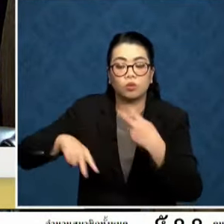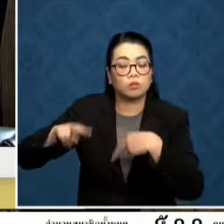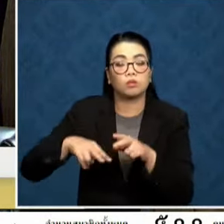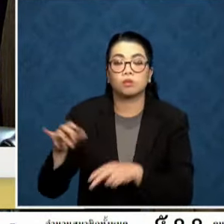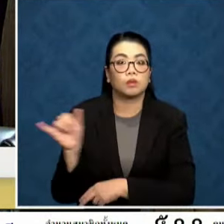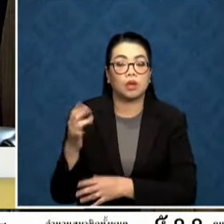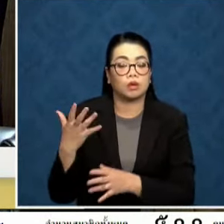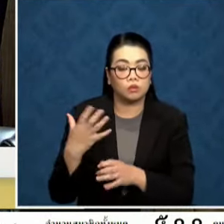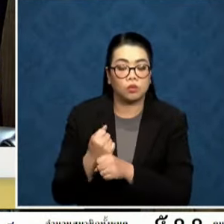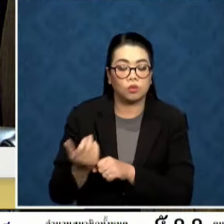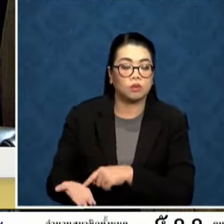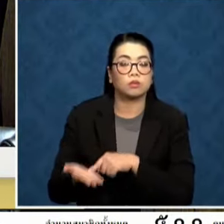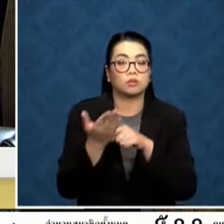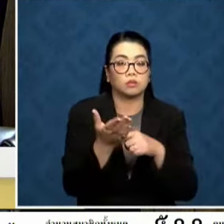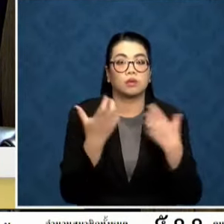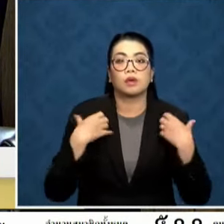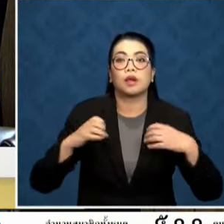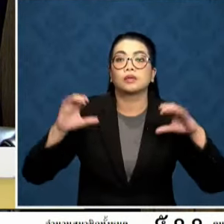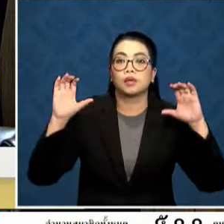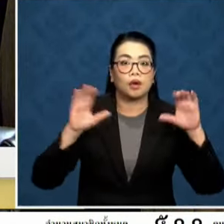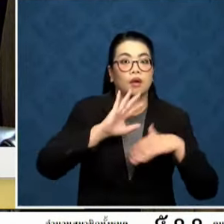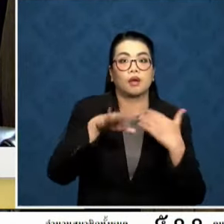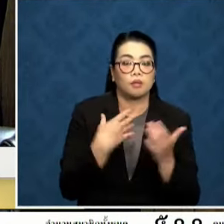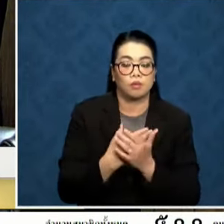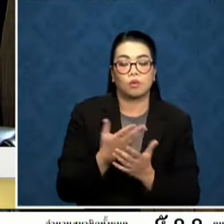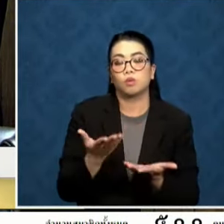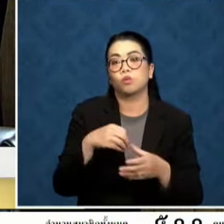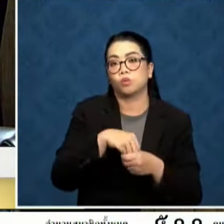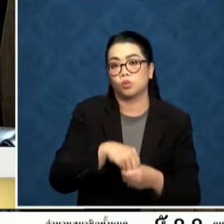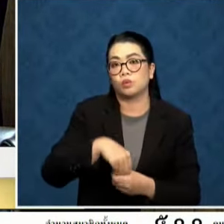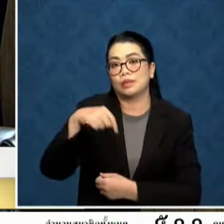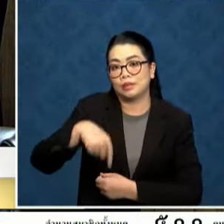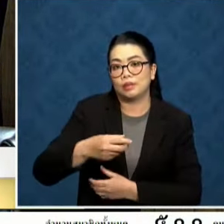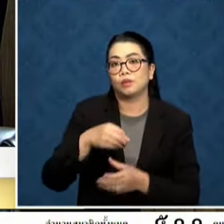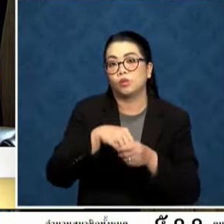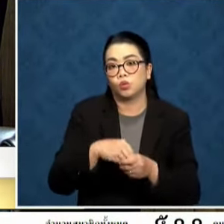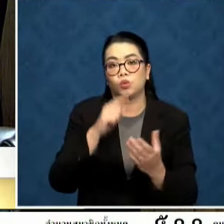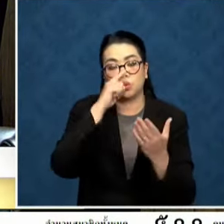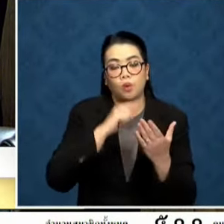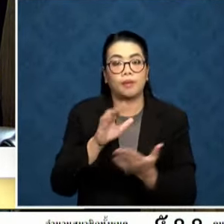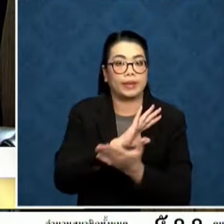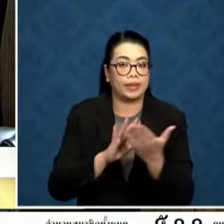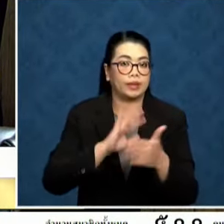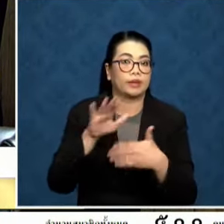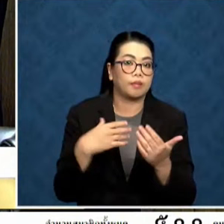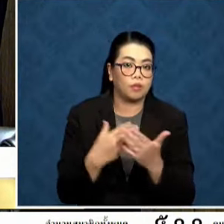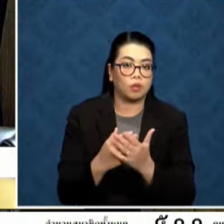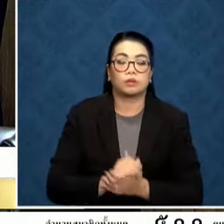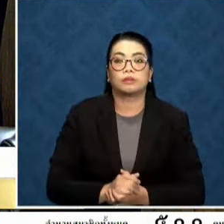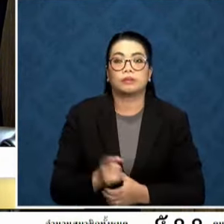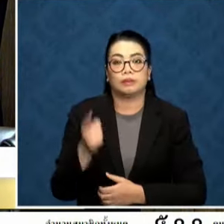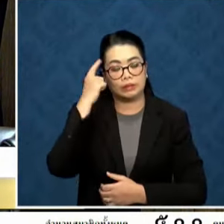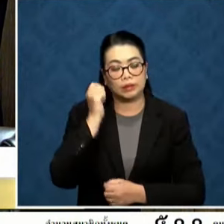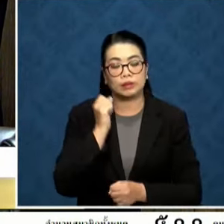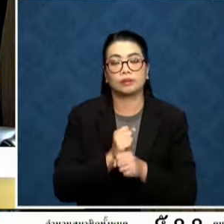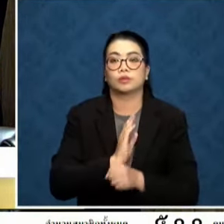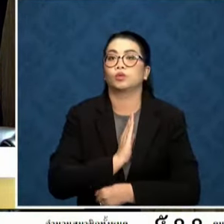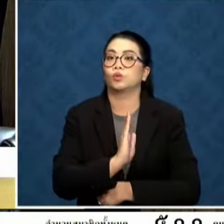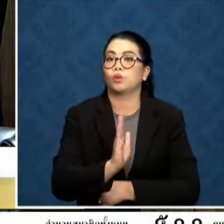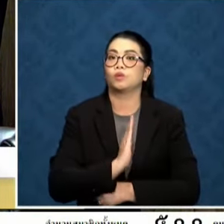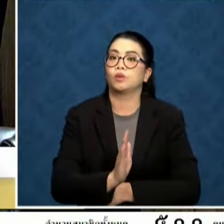ไปยังข้าราชการประจำทุกท่านทั้งที่อยู่ที่นี่แล้วก็ที่อยู่ทั่วประเทศค่ะที่ยังซื่อตรงต่อหลัก